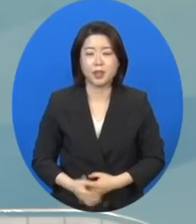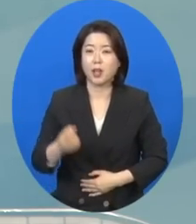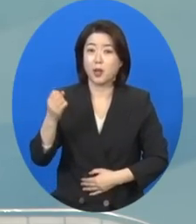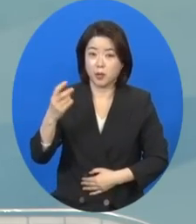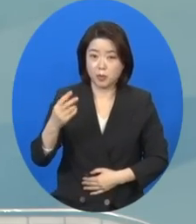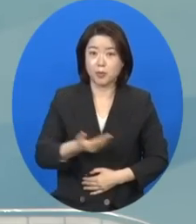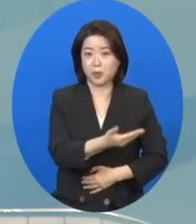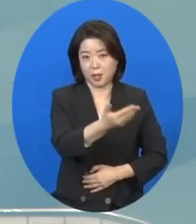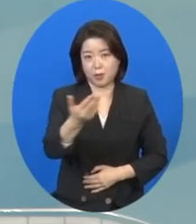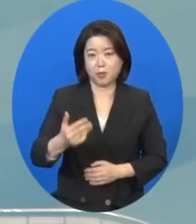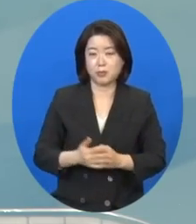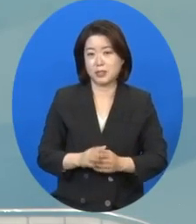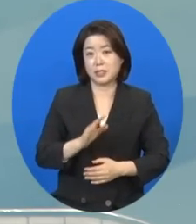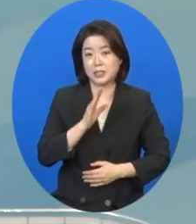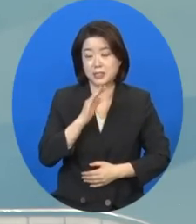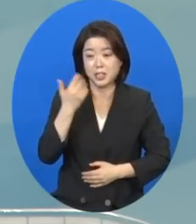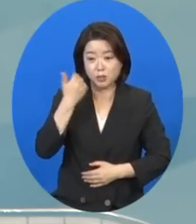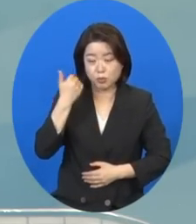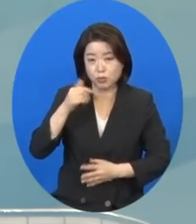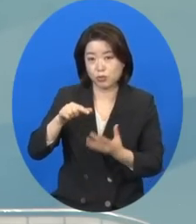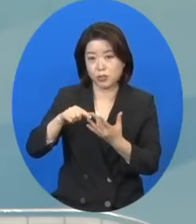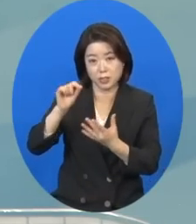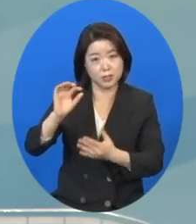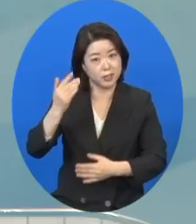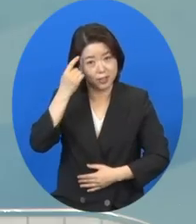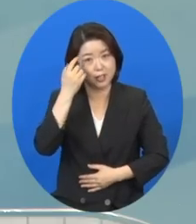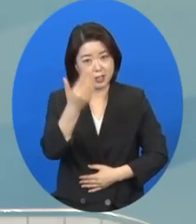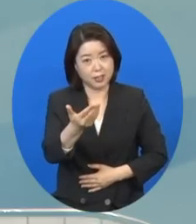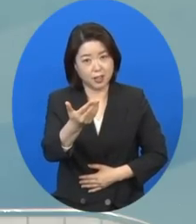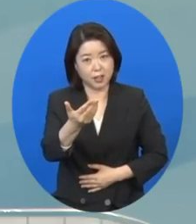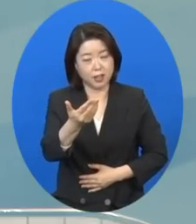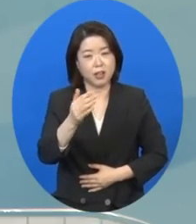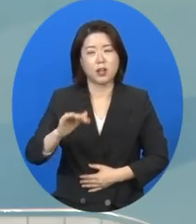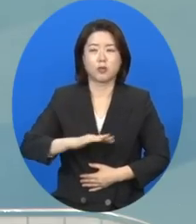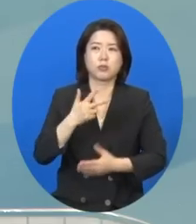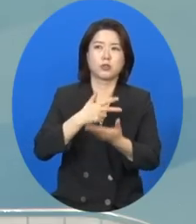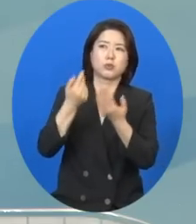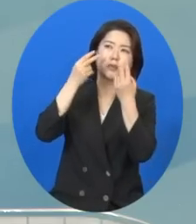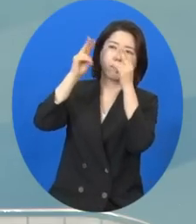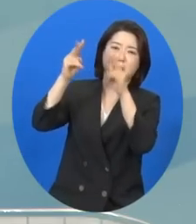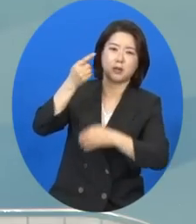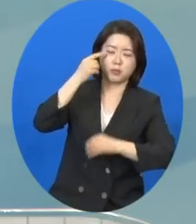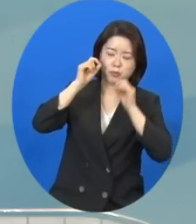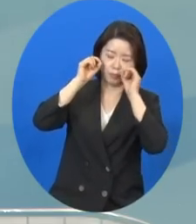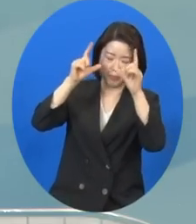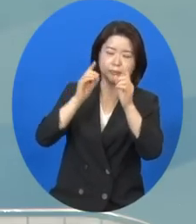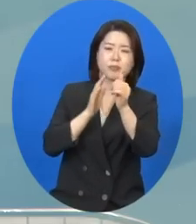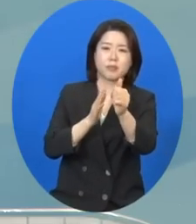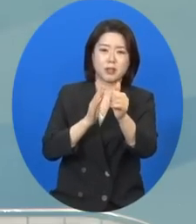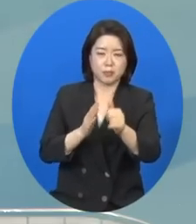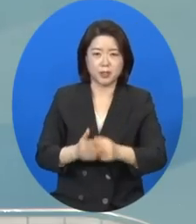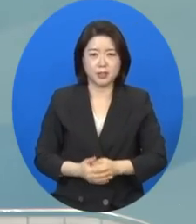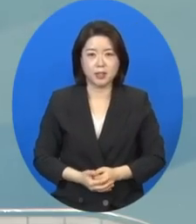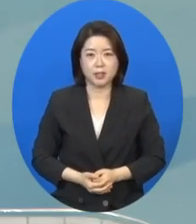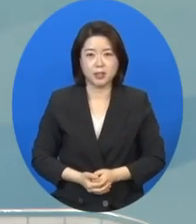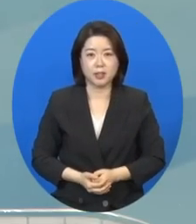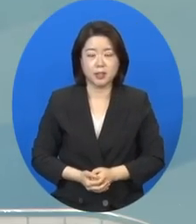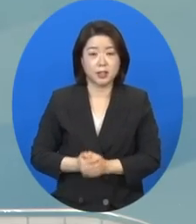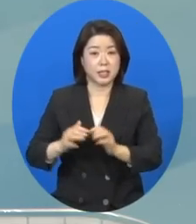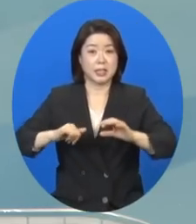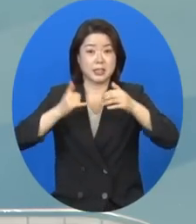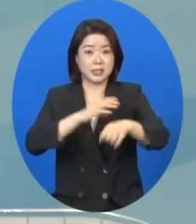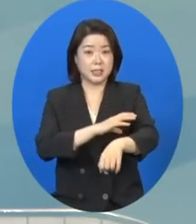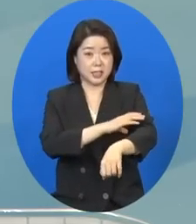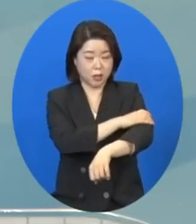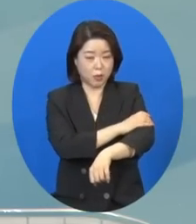그러므로 여러분 정말 누구를 선택해 것인가 우리 주님을 바라보는 눈이 열려야 합니다 세상